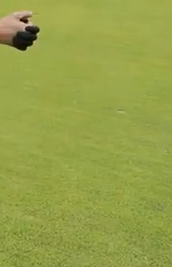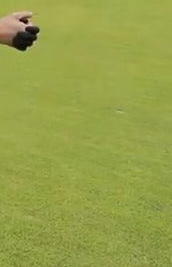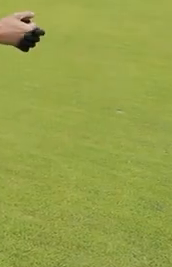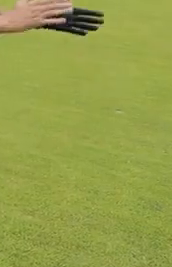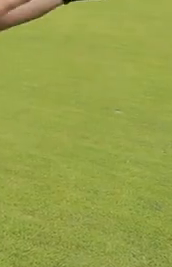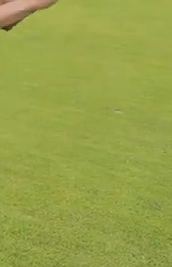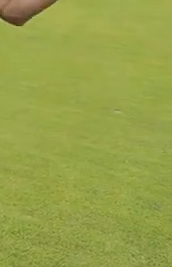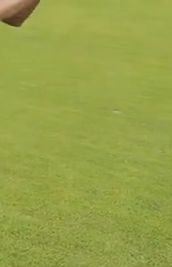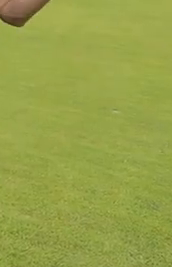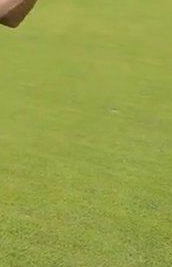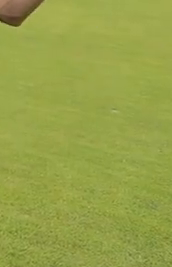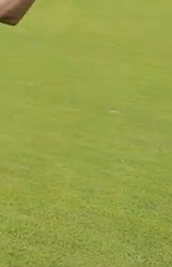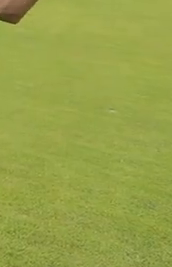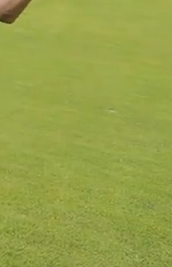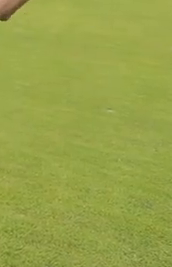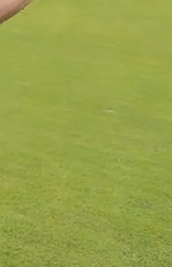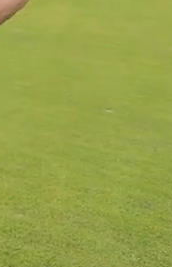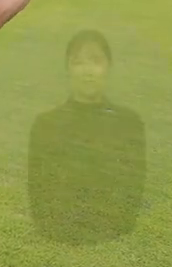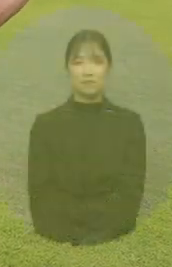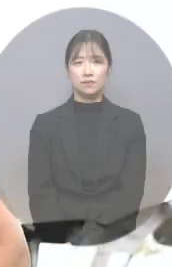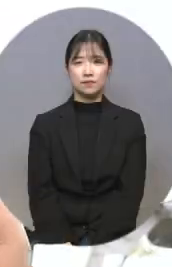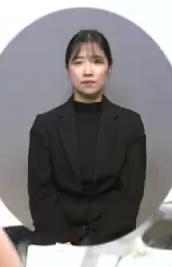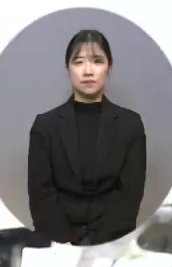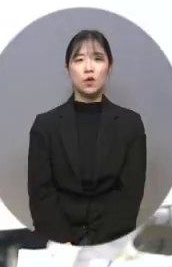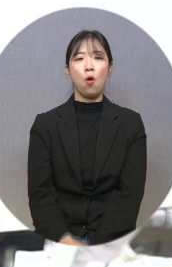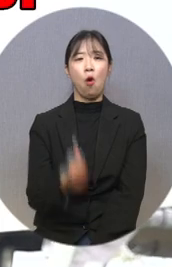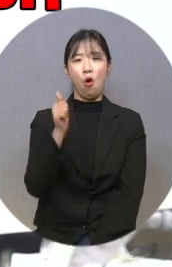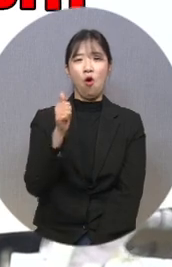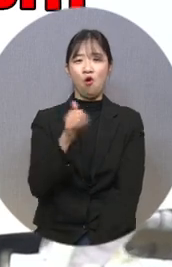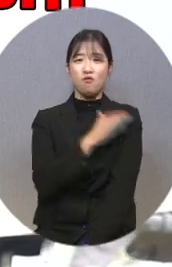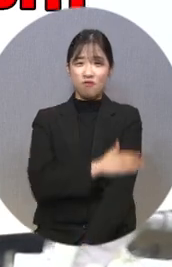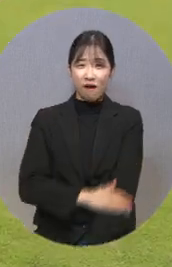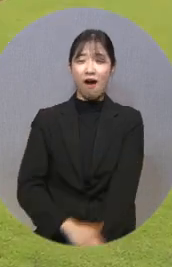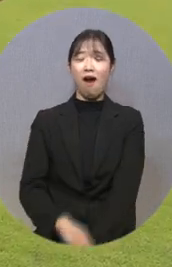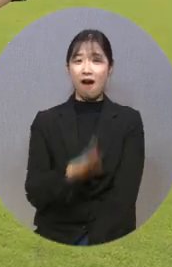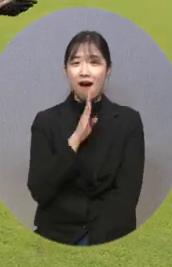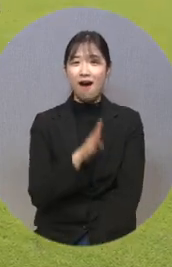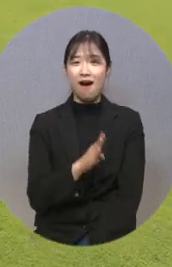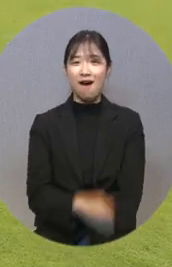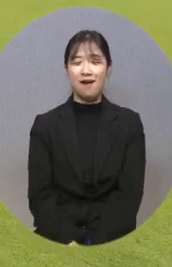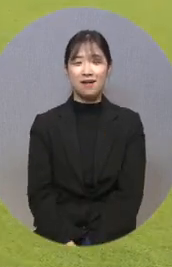우와! 나이스! 아! 잘 쳤다! 가보면 되게 멀어.